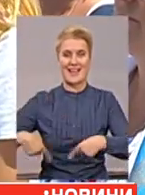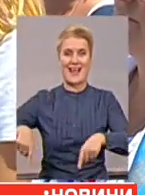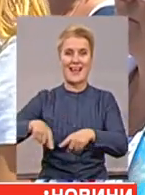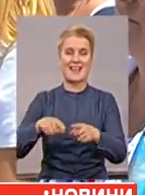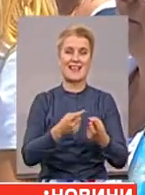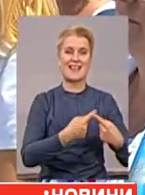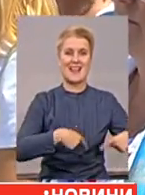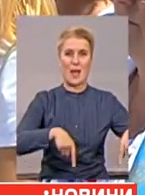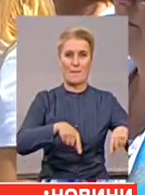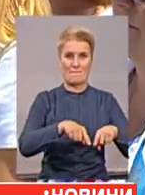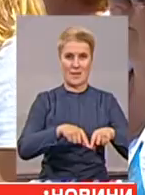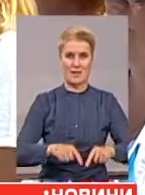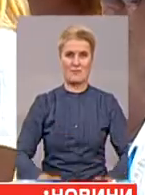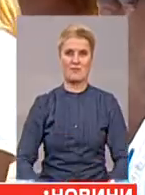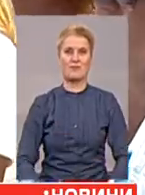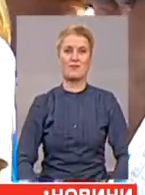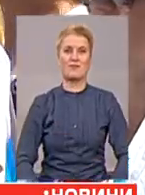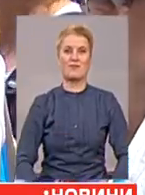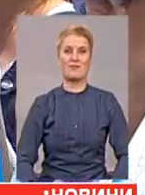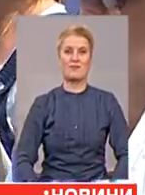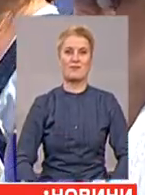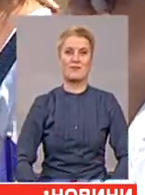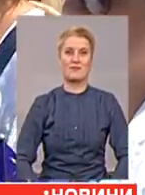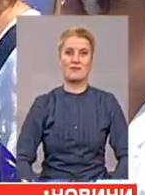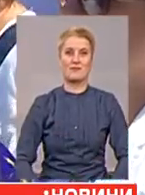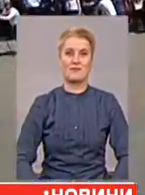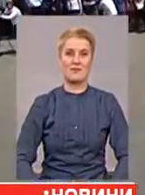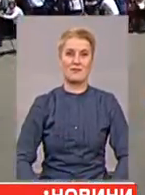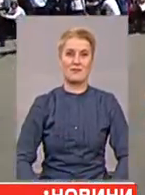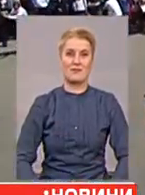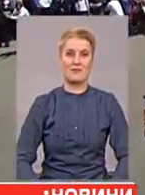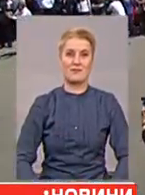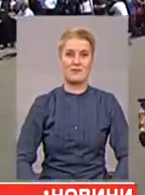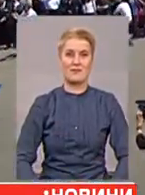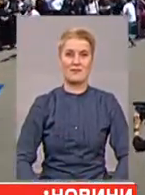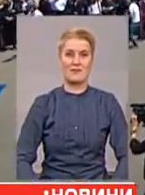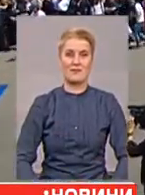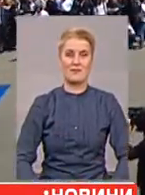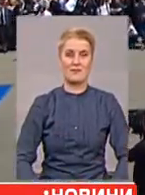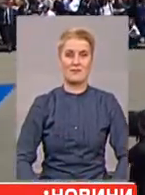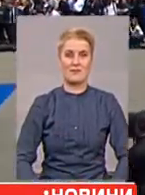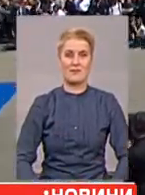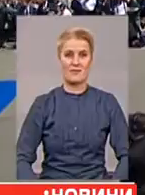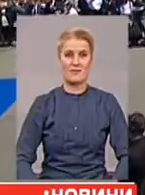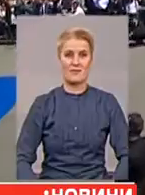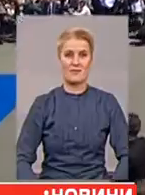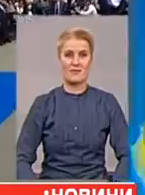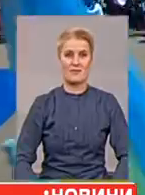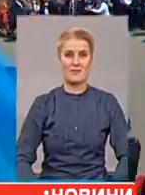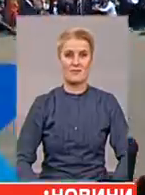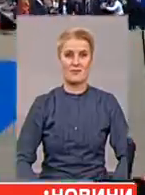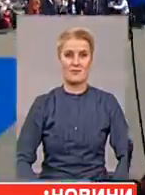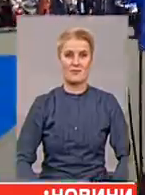Сме пустили влаки до Словенська сполу з нашою гранічною службою, ацольною службою.